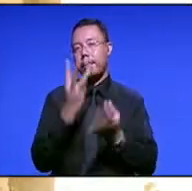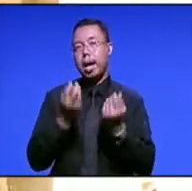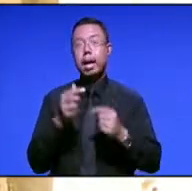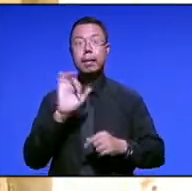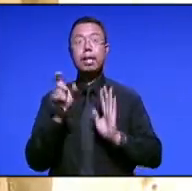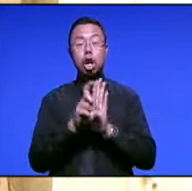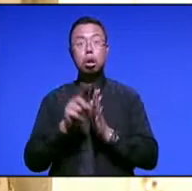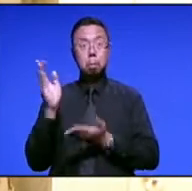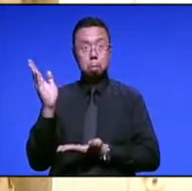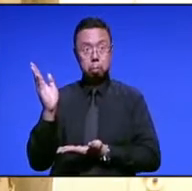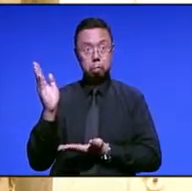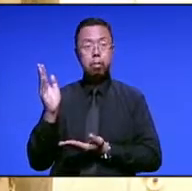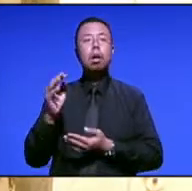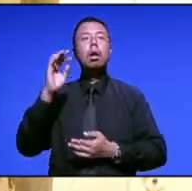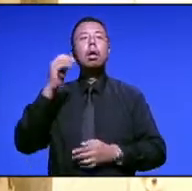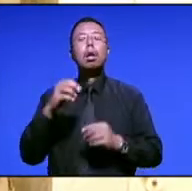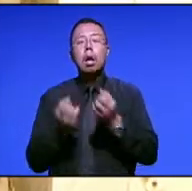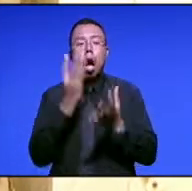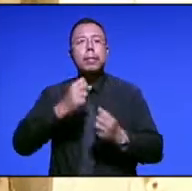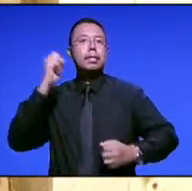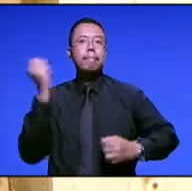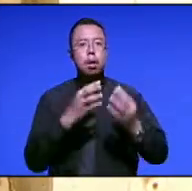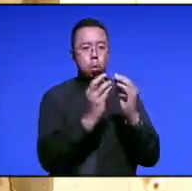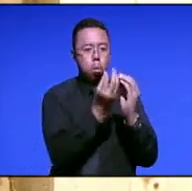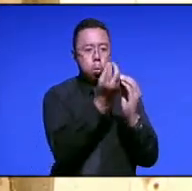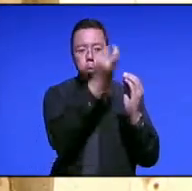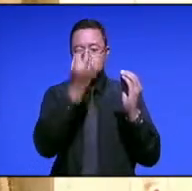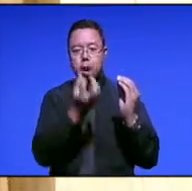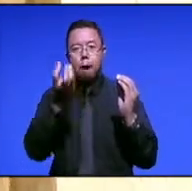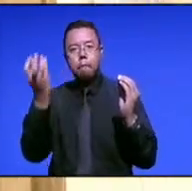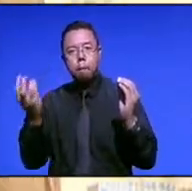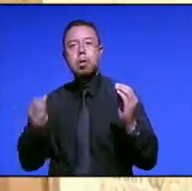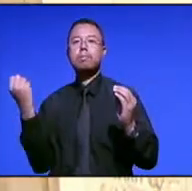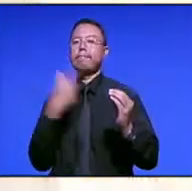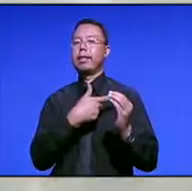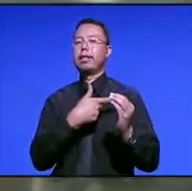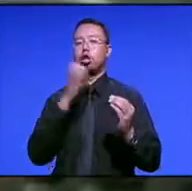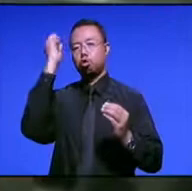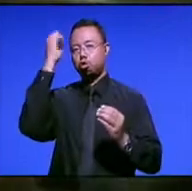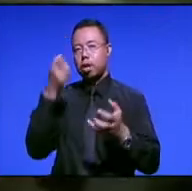padat penduduk, ini justru api akan lebih cepat menyambar dan akan lebih sulit untuk dipadamkan.